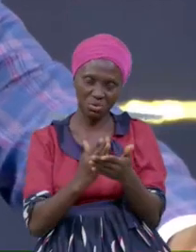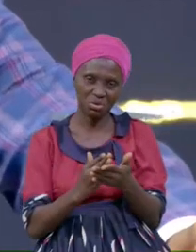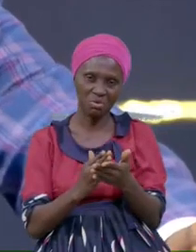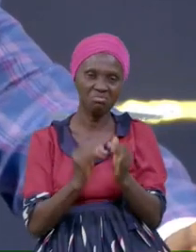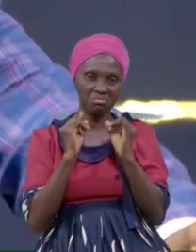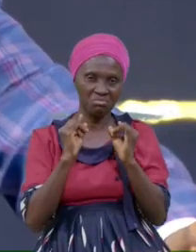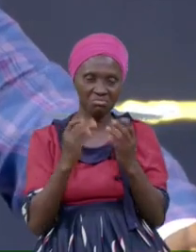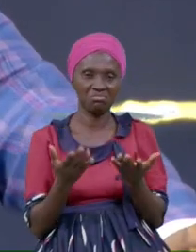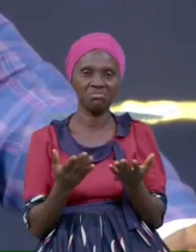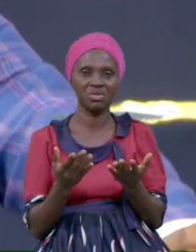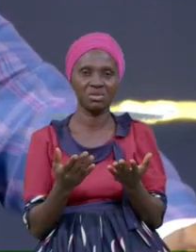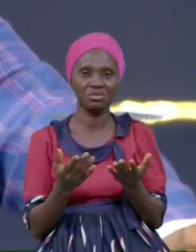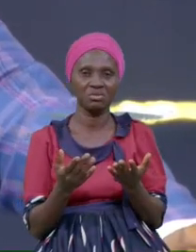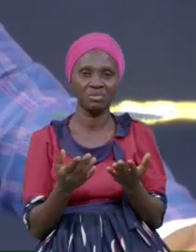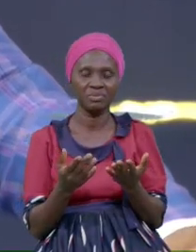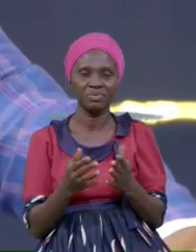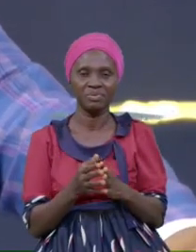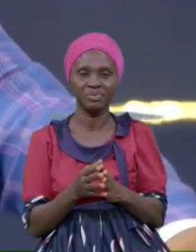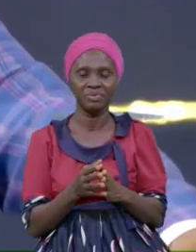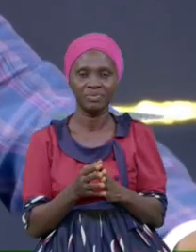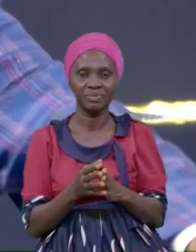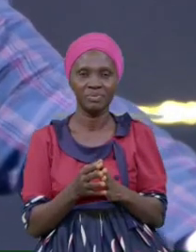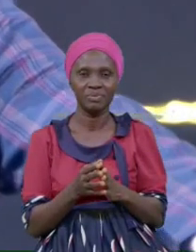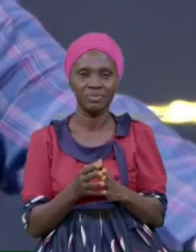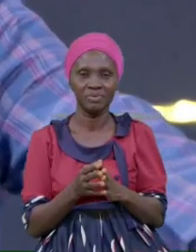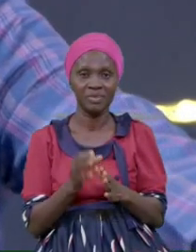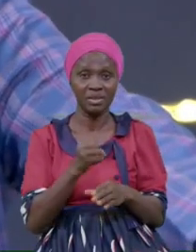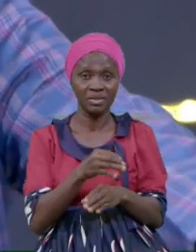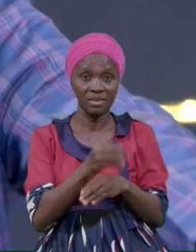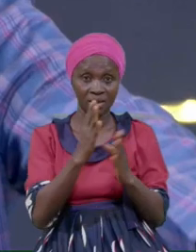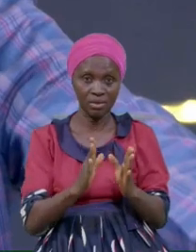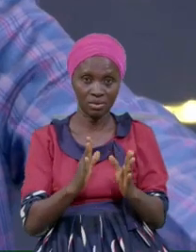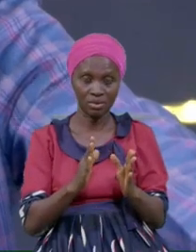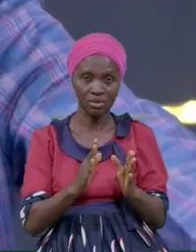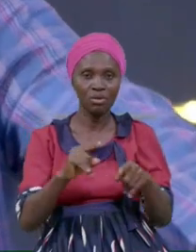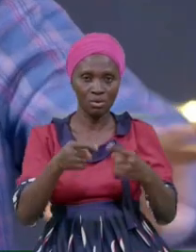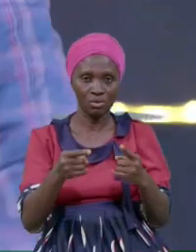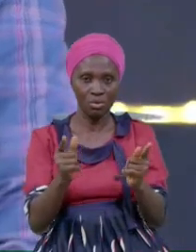conseiller rapidement. Allons vers eux.